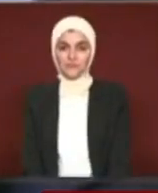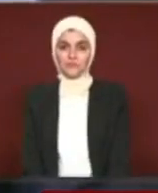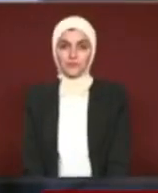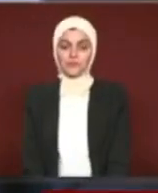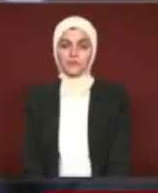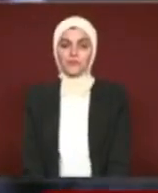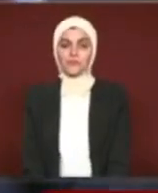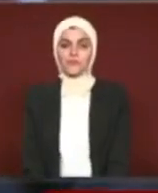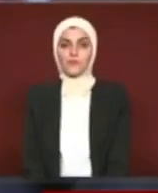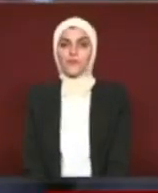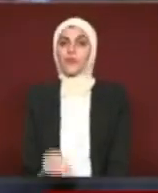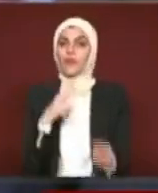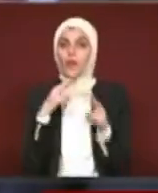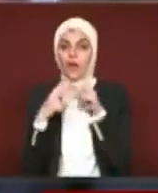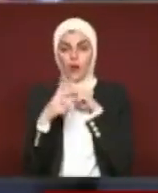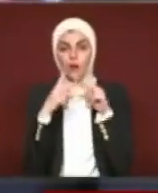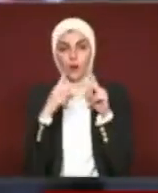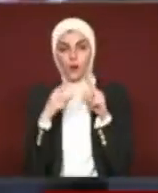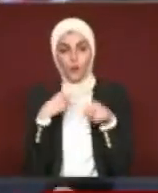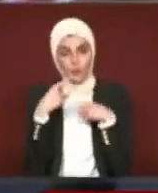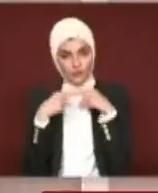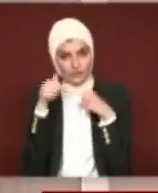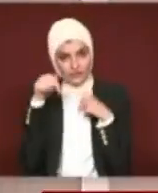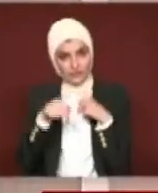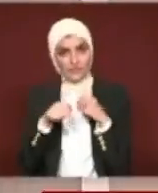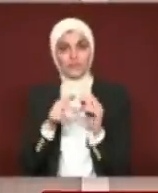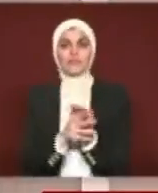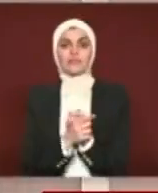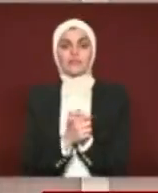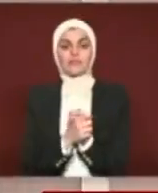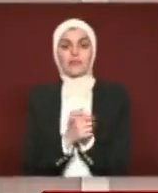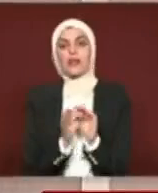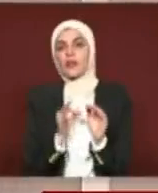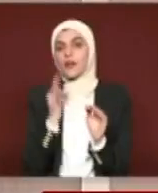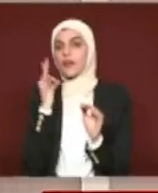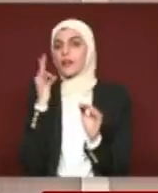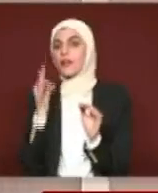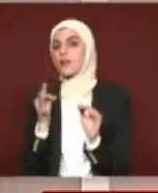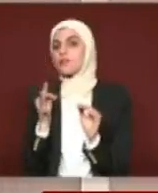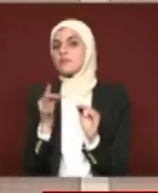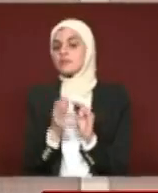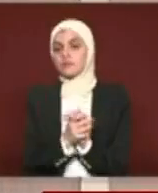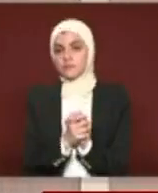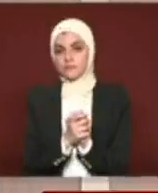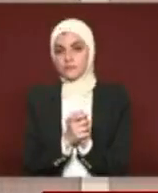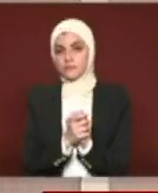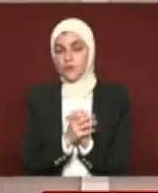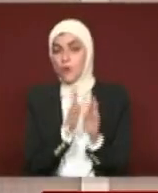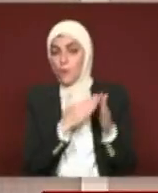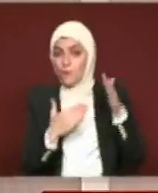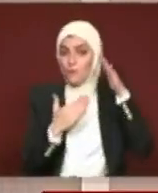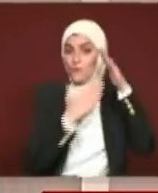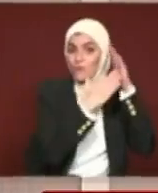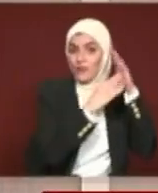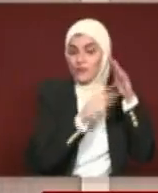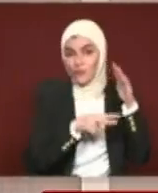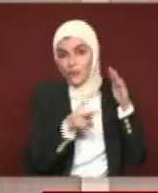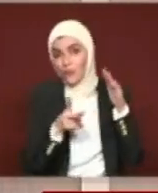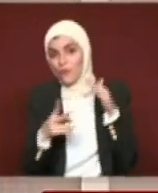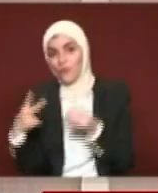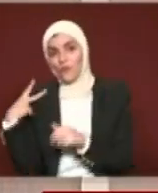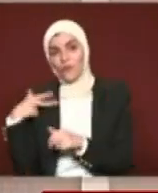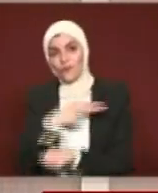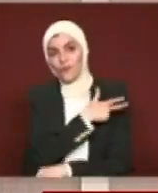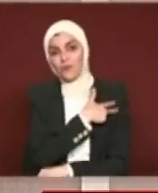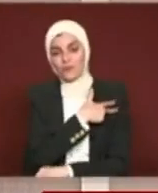إن الحوار الدائر الآن لابد أن يكون بين سلطة ومعارضة، وهذا ما نأمن به